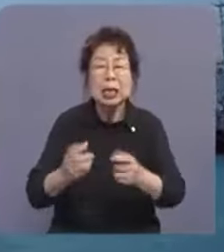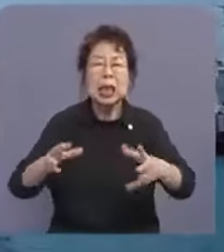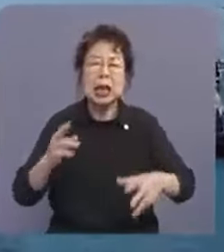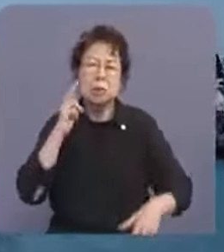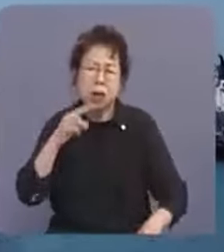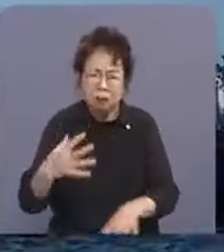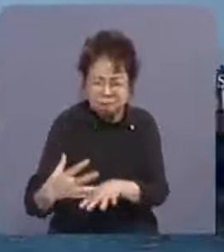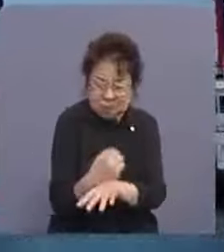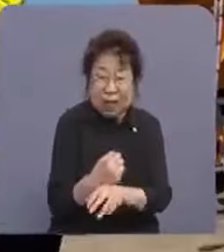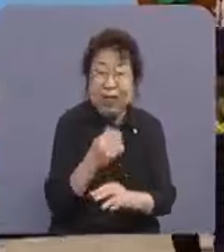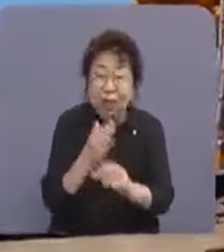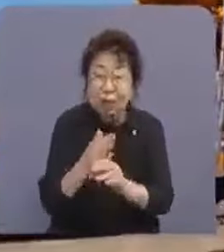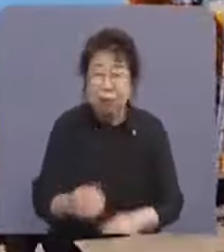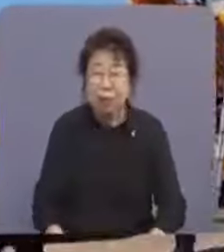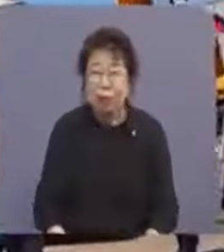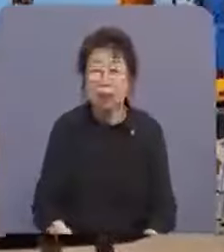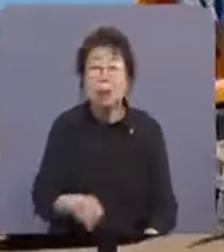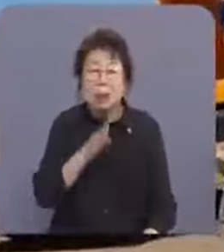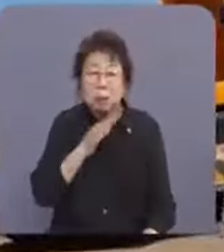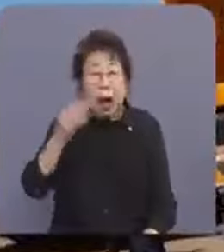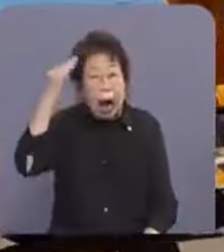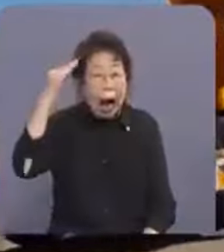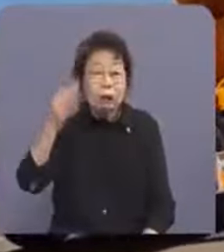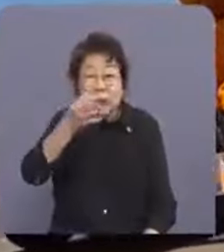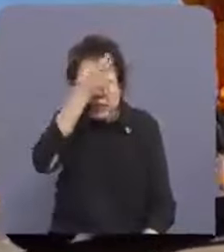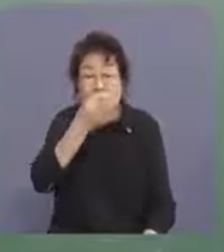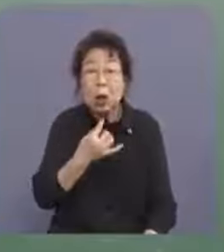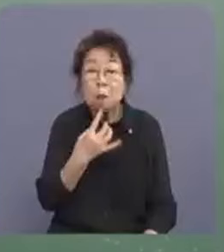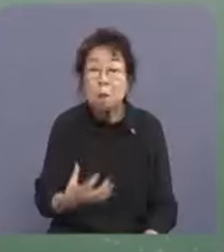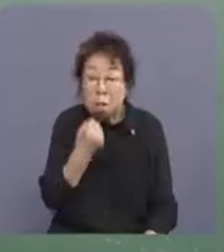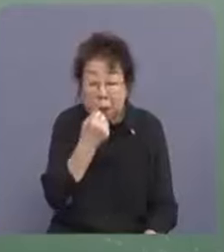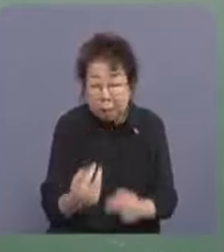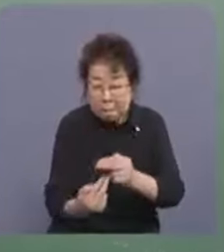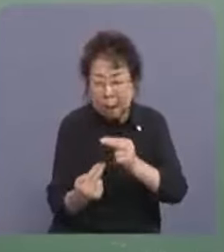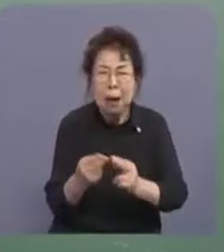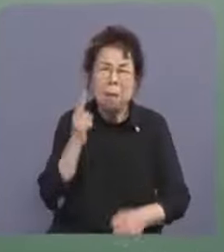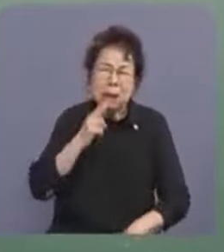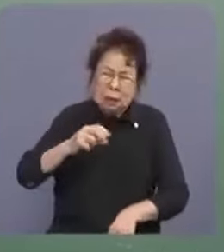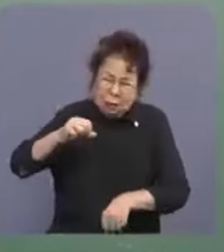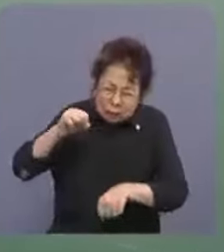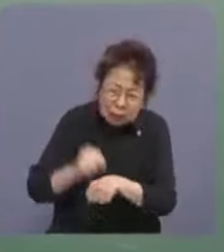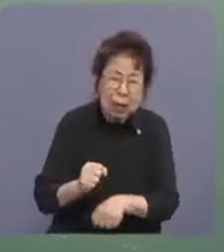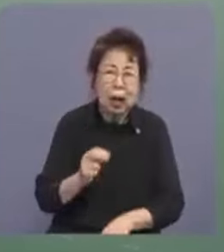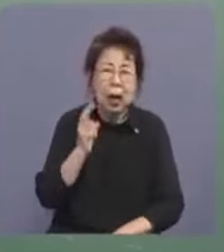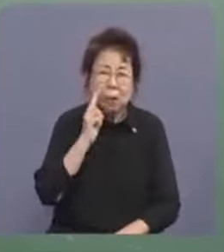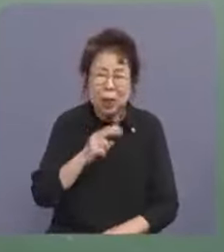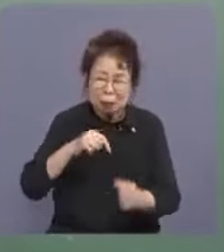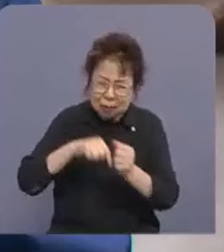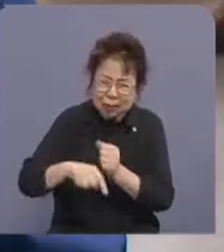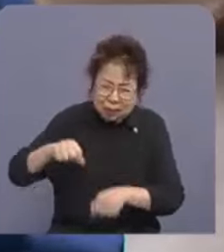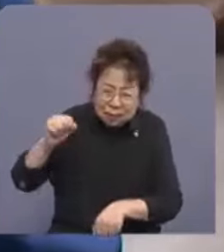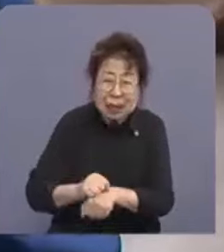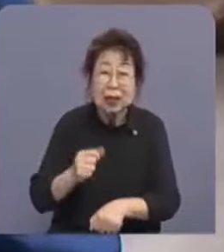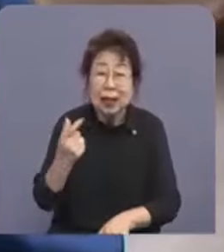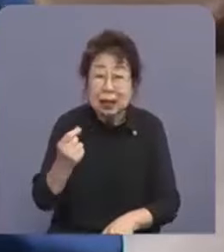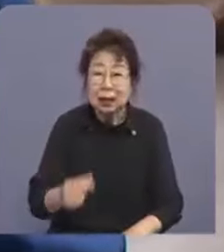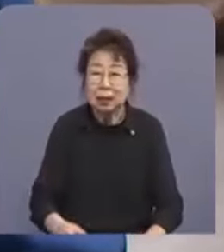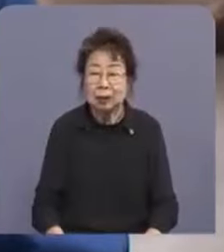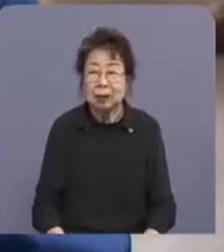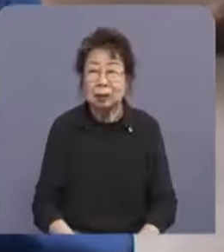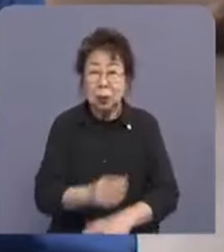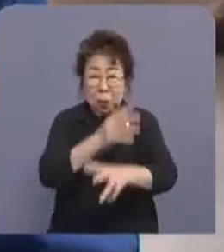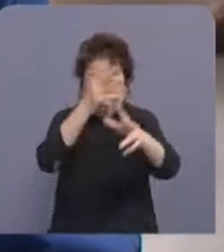강화되고 있는 가데 순수 국술 대을 는데 큰 의미가 있습니다 전